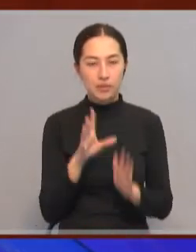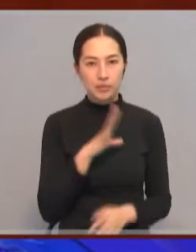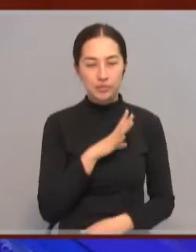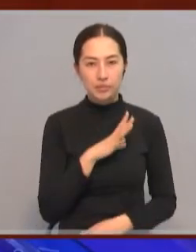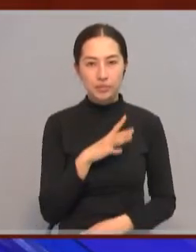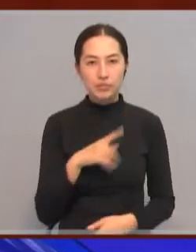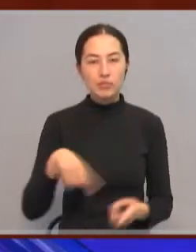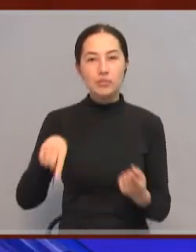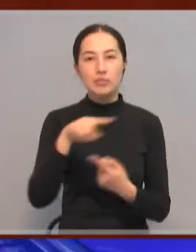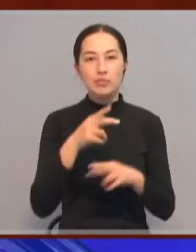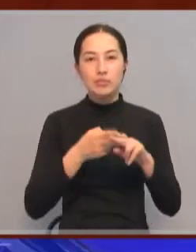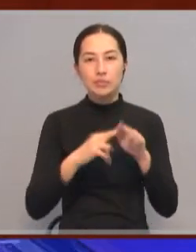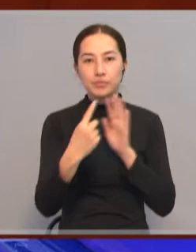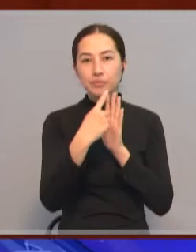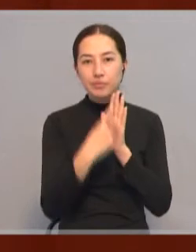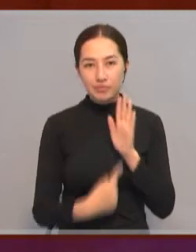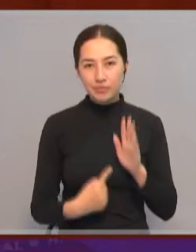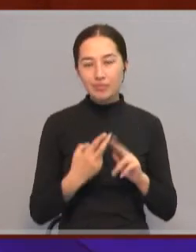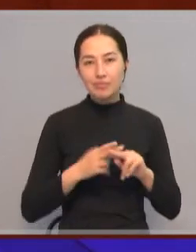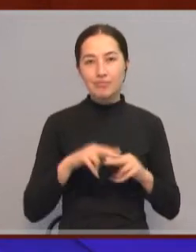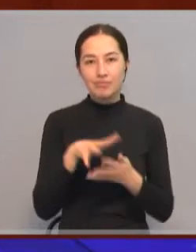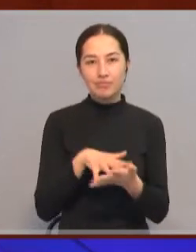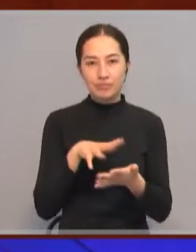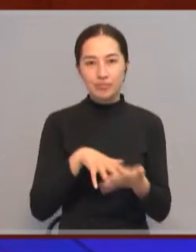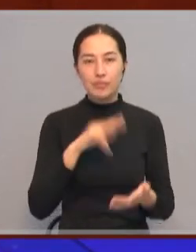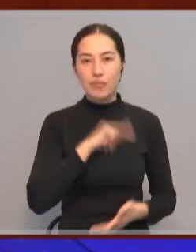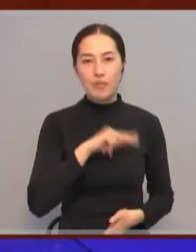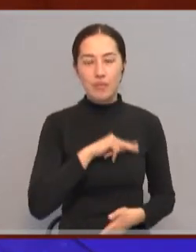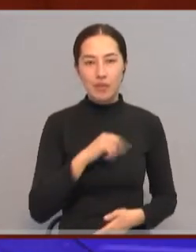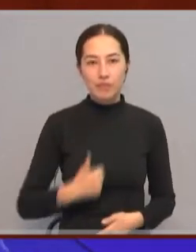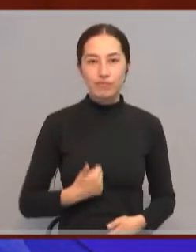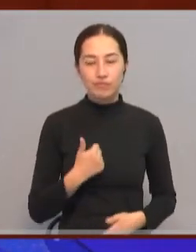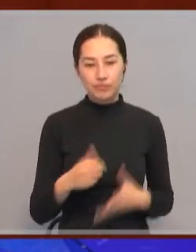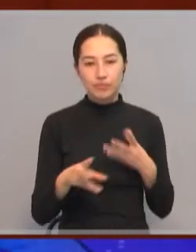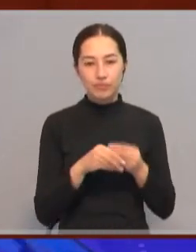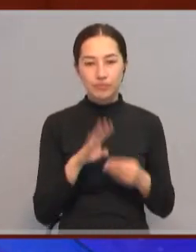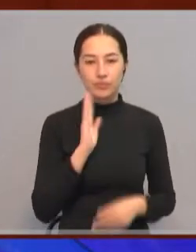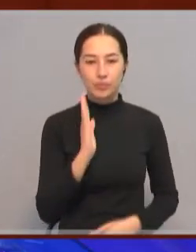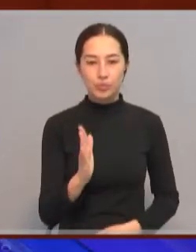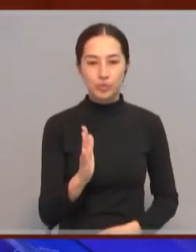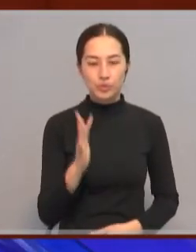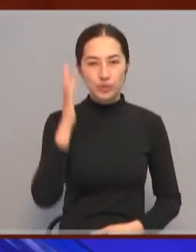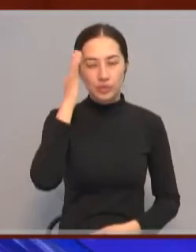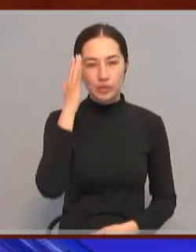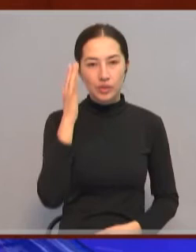сіздердің сенімдеріңіздің арқасында әрі қарайда осы жұмысты, абыройлы жұмысты бірге жалғастырамыз деп мен